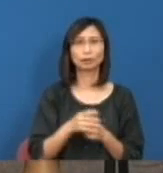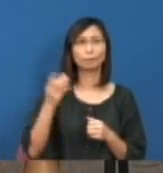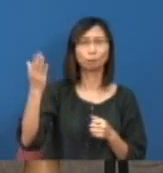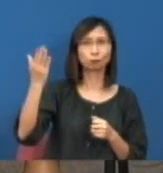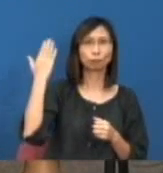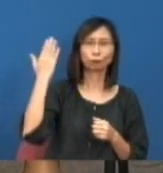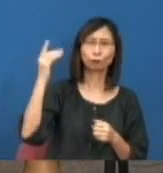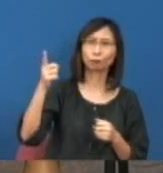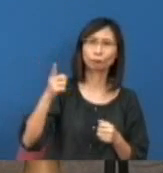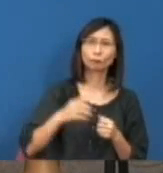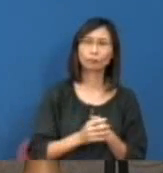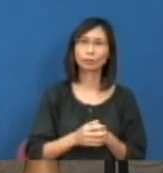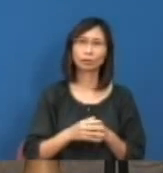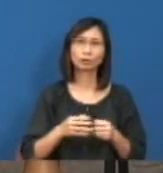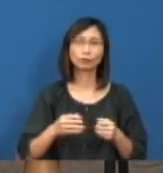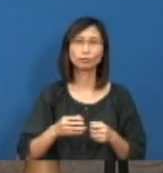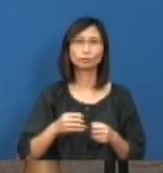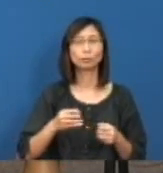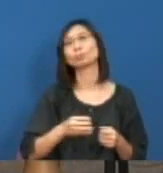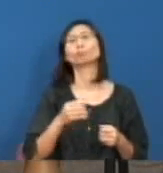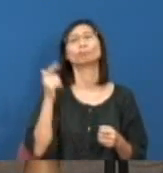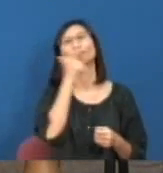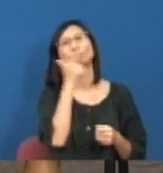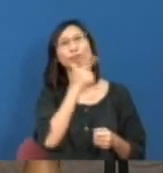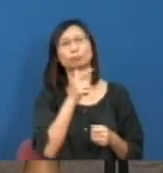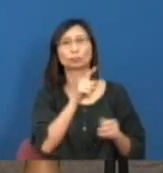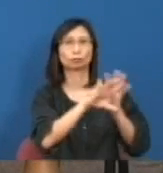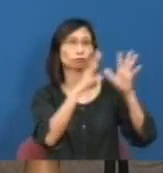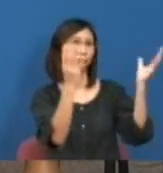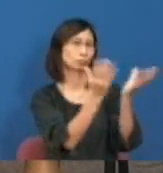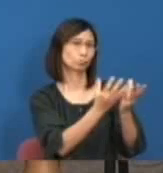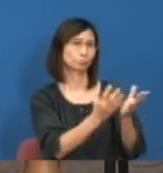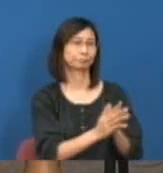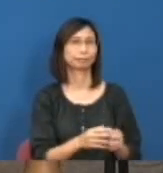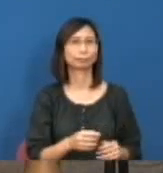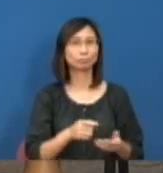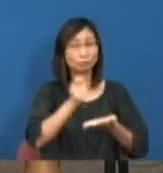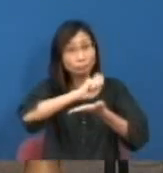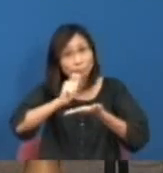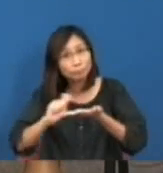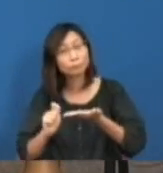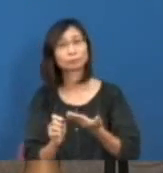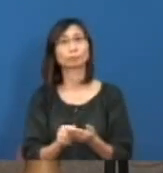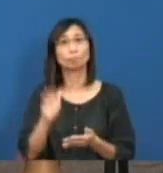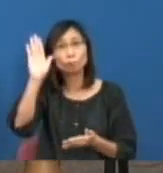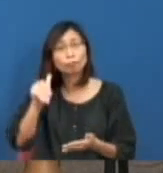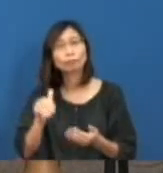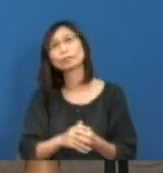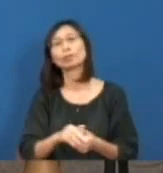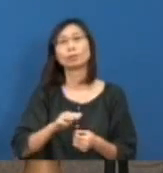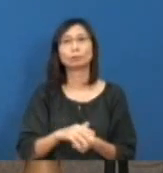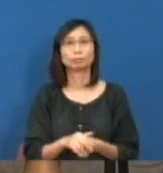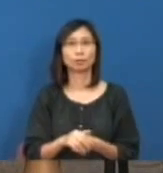共很憎托派，他不想沾呢個即係啲糖污水， 唔想得 扯出嚟啊嘛，哥，唔係咁你扯